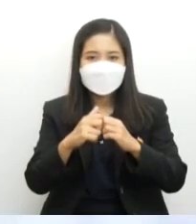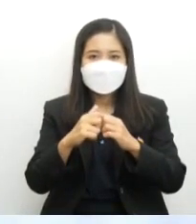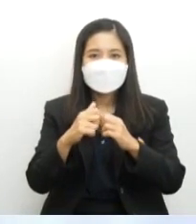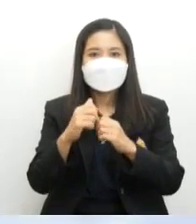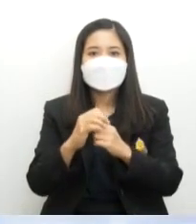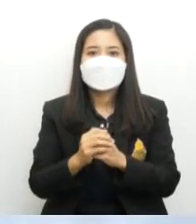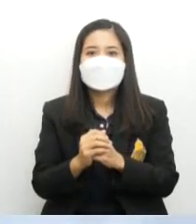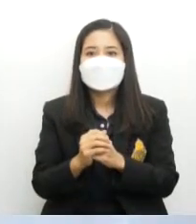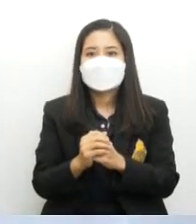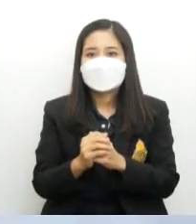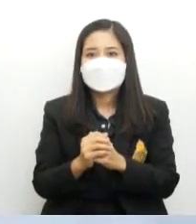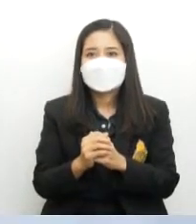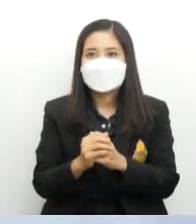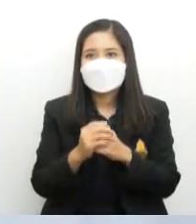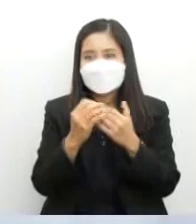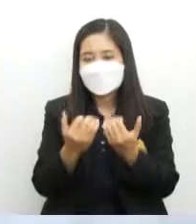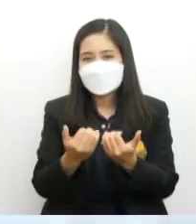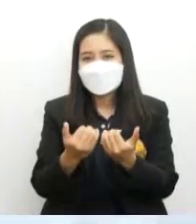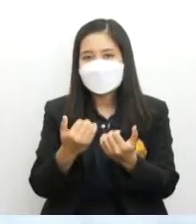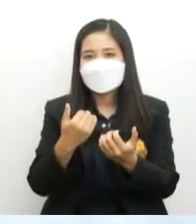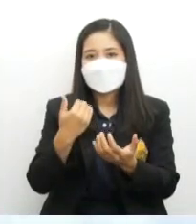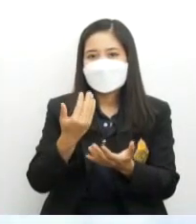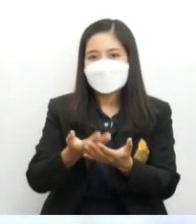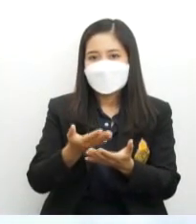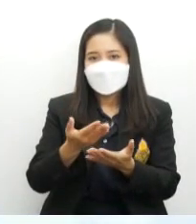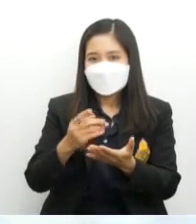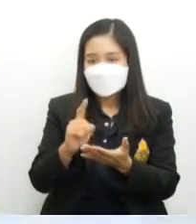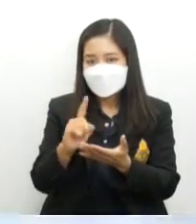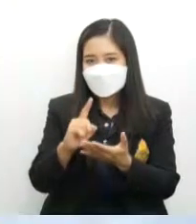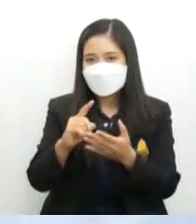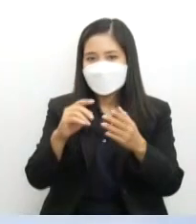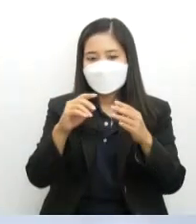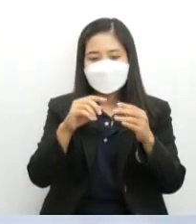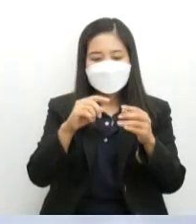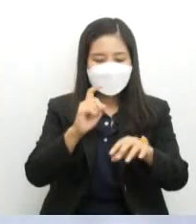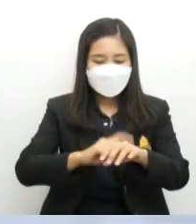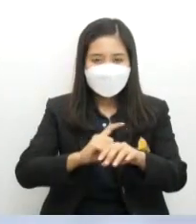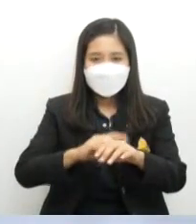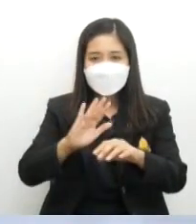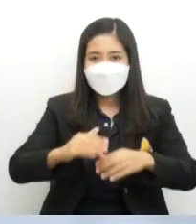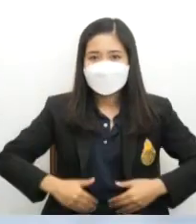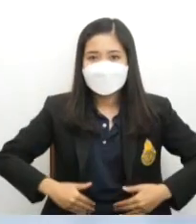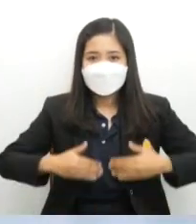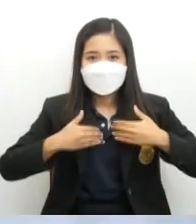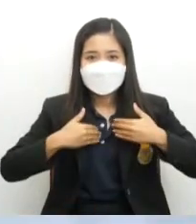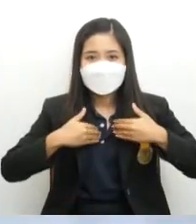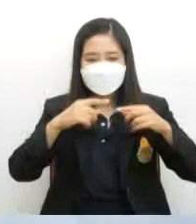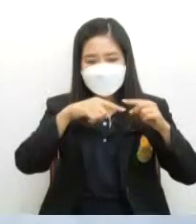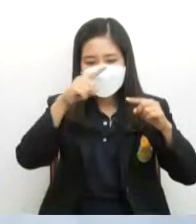ไปใช้ในการดำเนินชีวิตหรือเราเรียกว่าทักษะชีวิตและในขณะเดียวกันถ้าเขามีความ